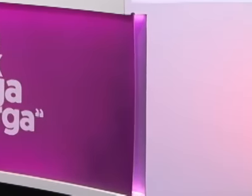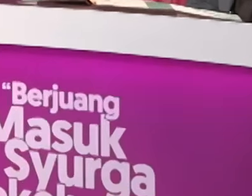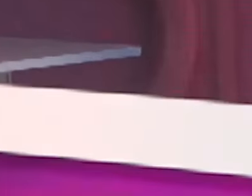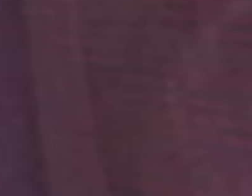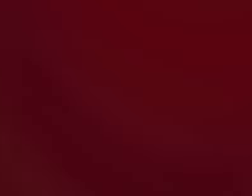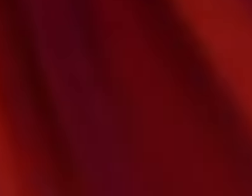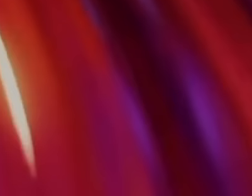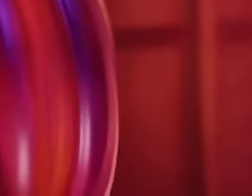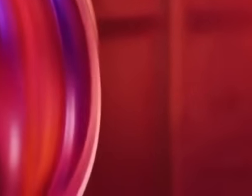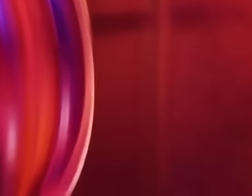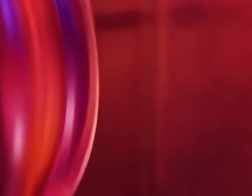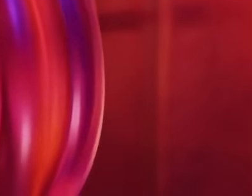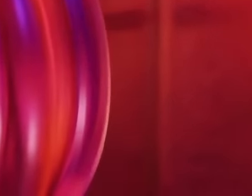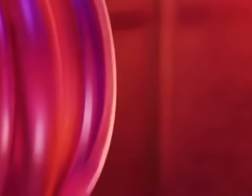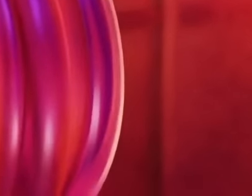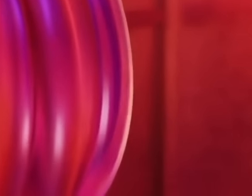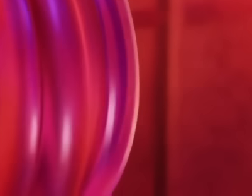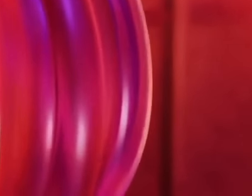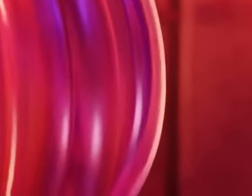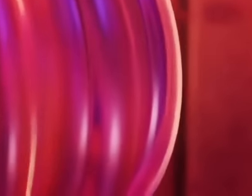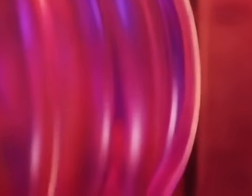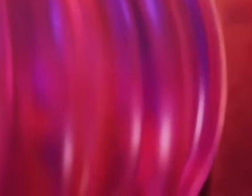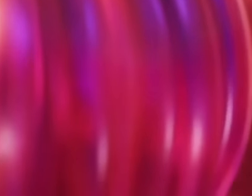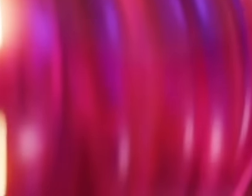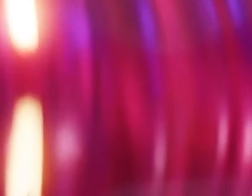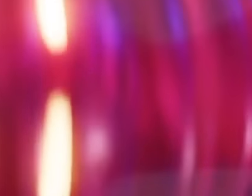ini. Waj'alhu lana